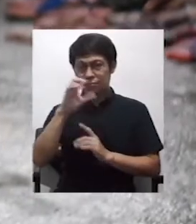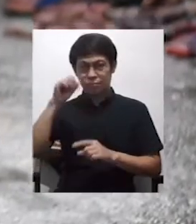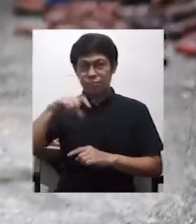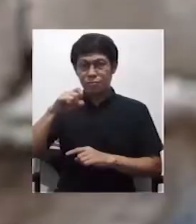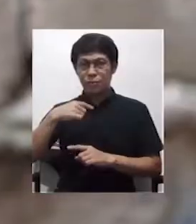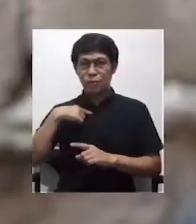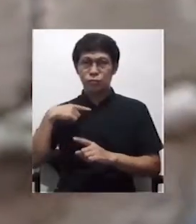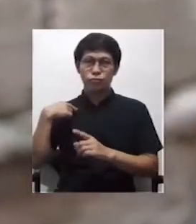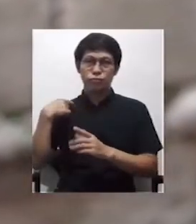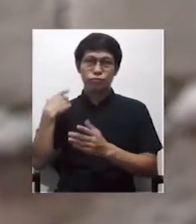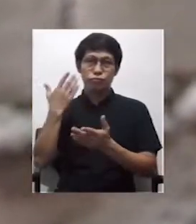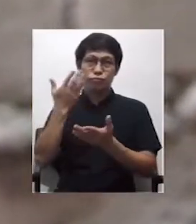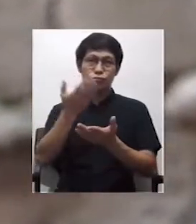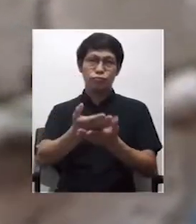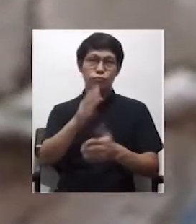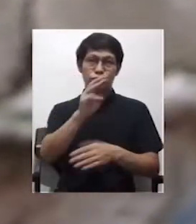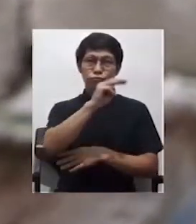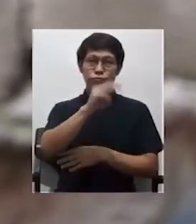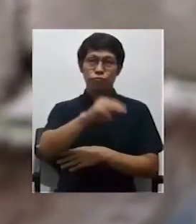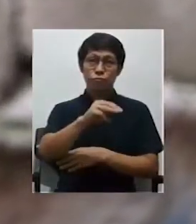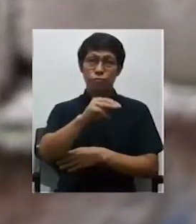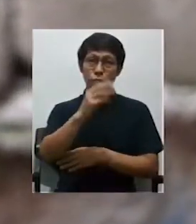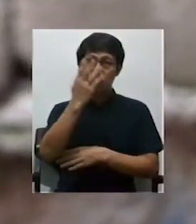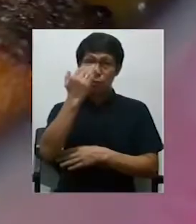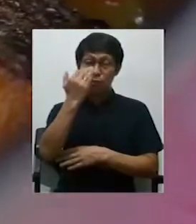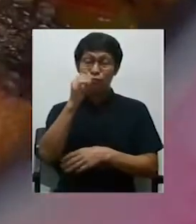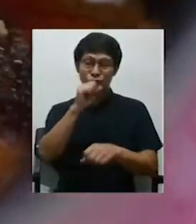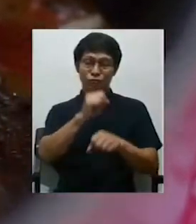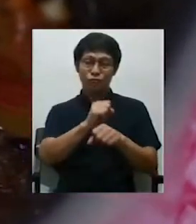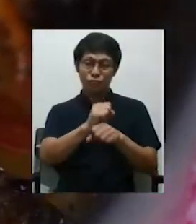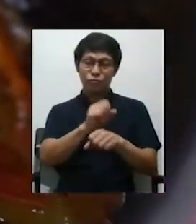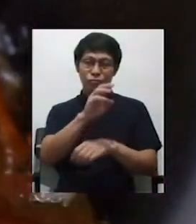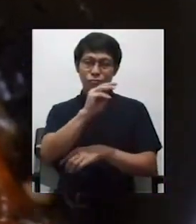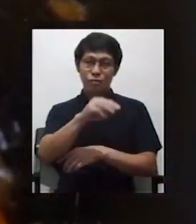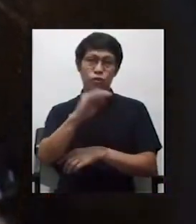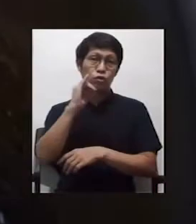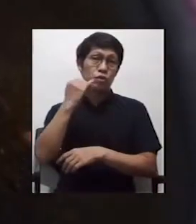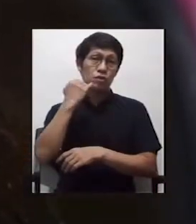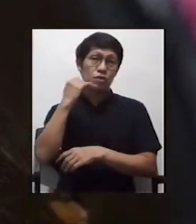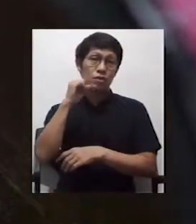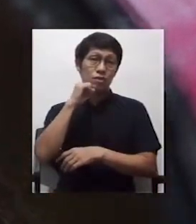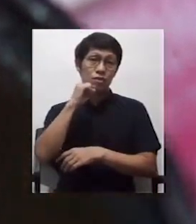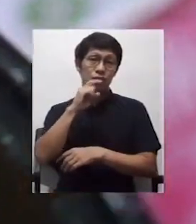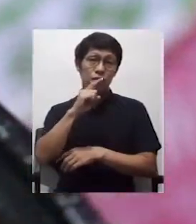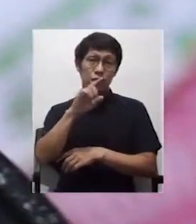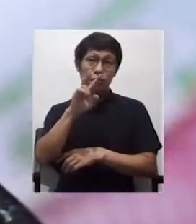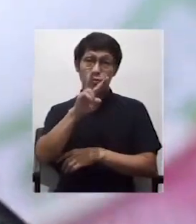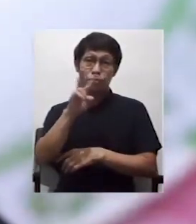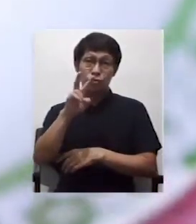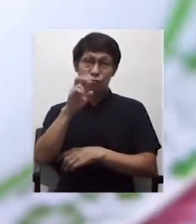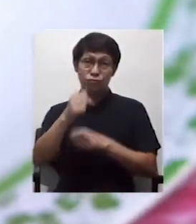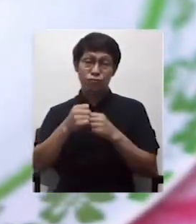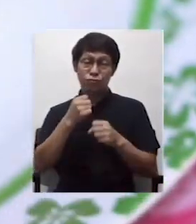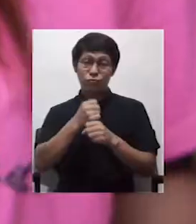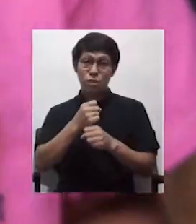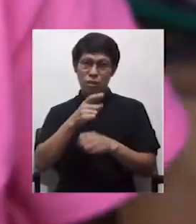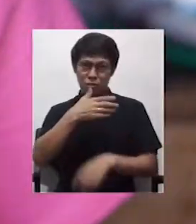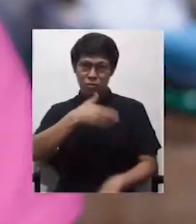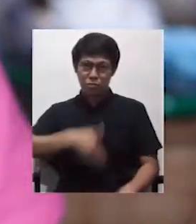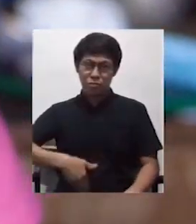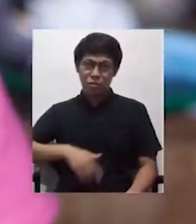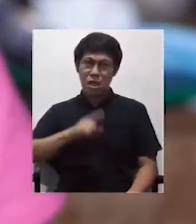ako. Lumuwas po ako ng Maynila para po magtrabaho. Na-diagnose siya na merong